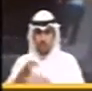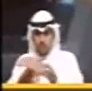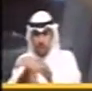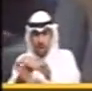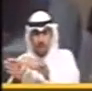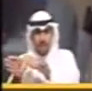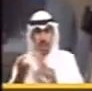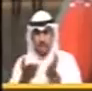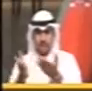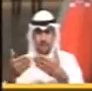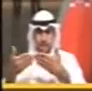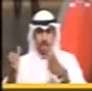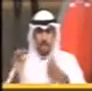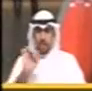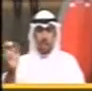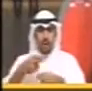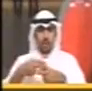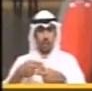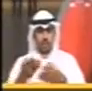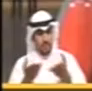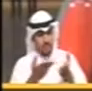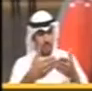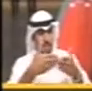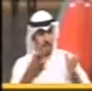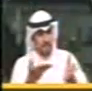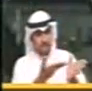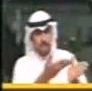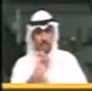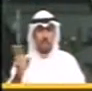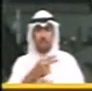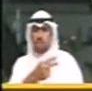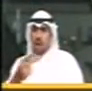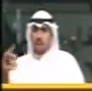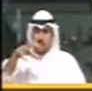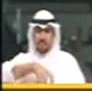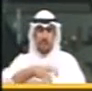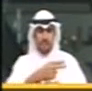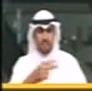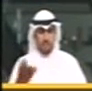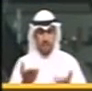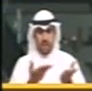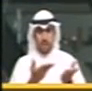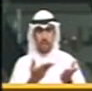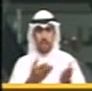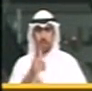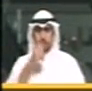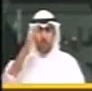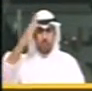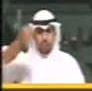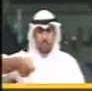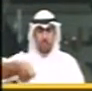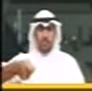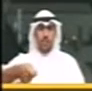جوازات خاص للوافدين، وان شاء الله الامور اسهل بهذا الصيف. تقدم بالشكر والتقدير الى سيدي نائب رئيس مجلس الوزراء وزير